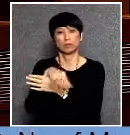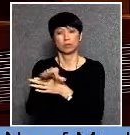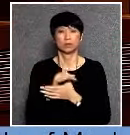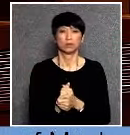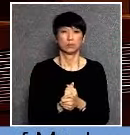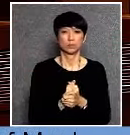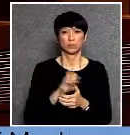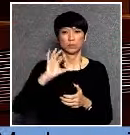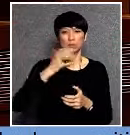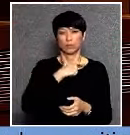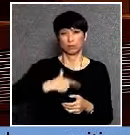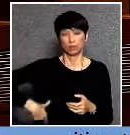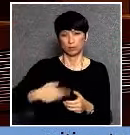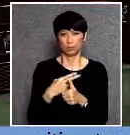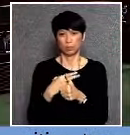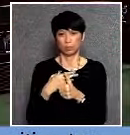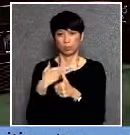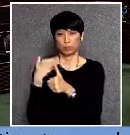黃毓民議員，我命令你立即離開會議廳。